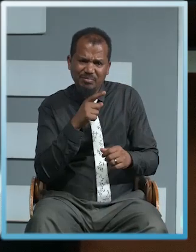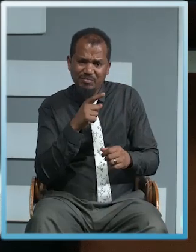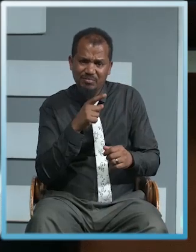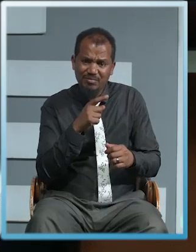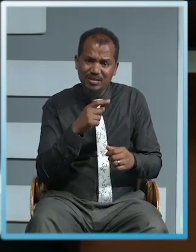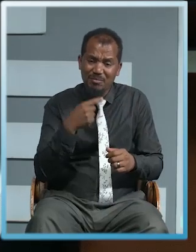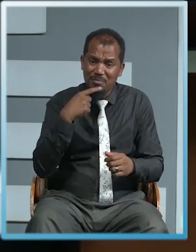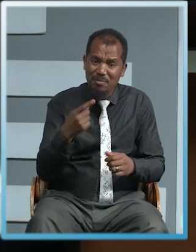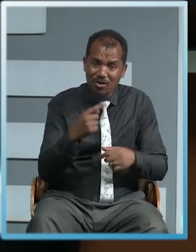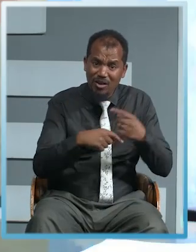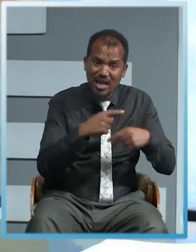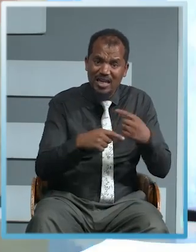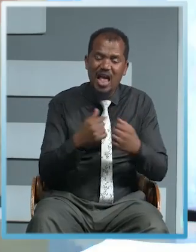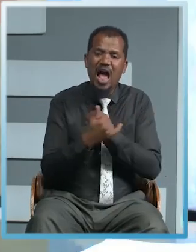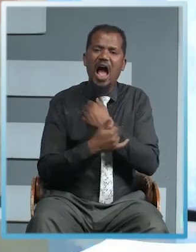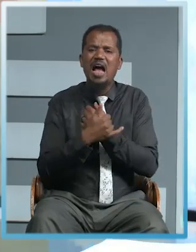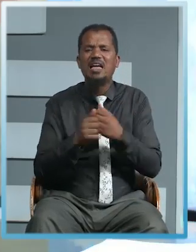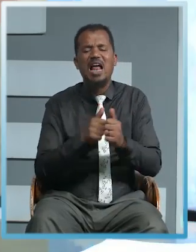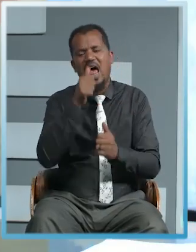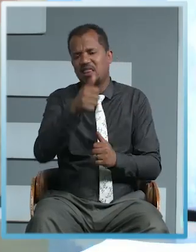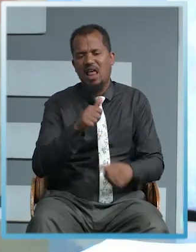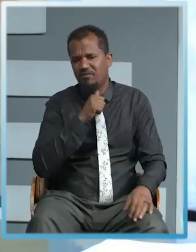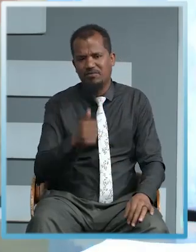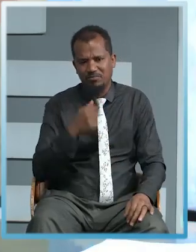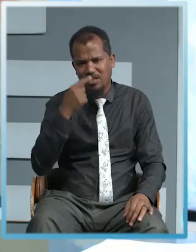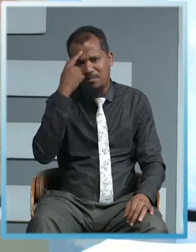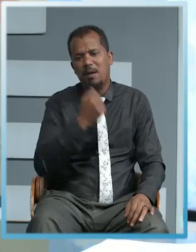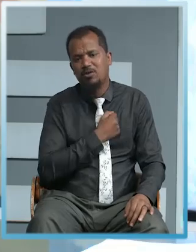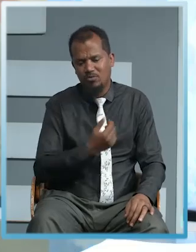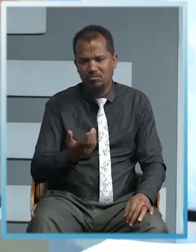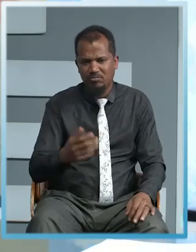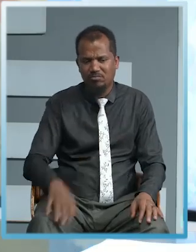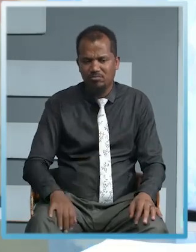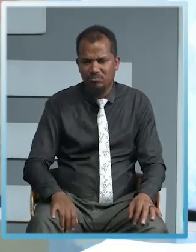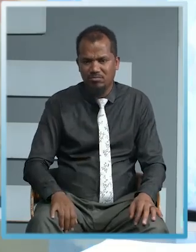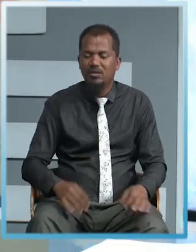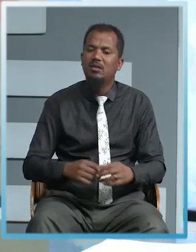ኮንስፒሬሲ ቲዮሪ በሚባለው ከሄን አገራ እናሻክርም ብዬ ነው ኔማም ነው